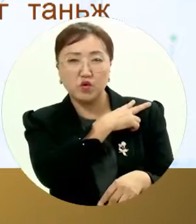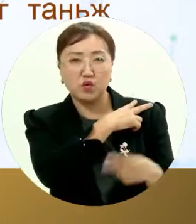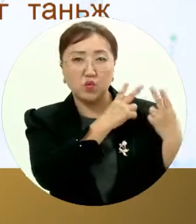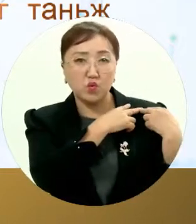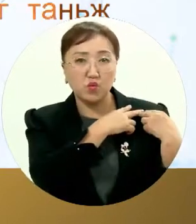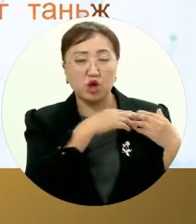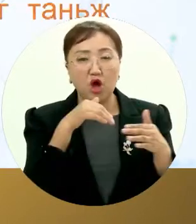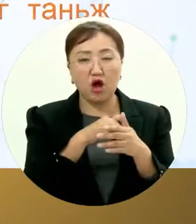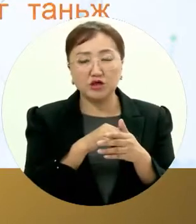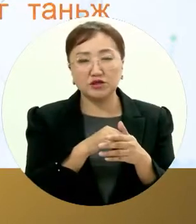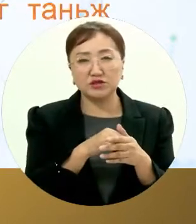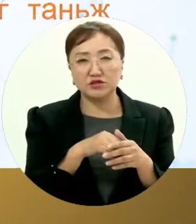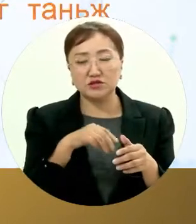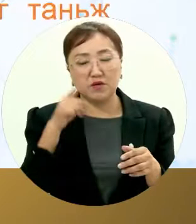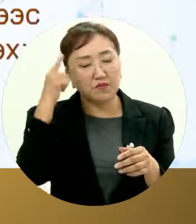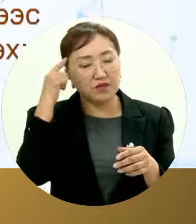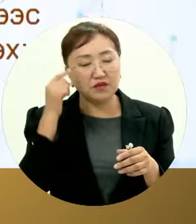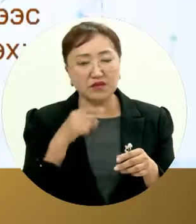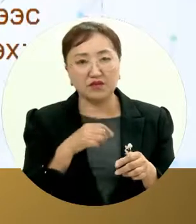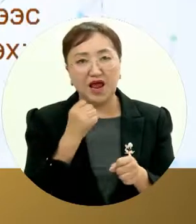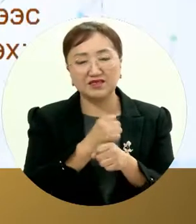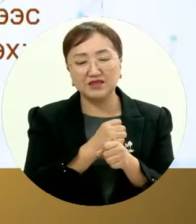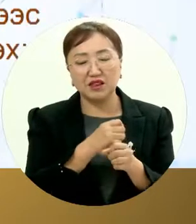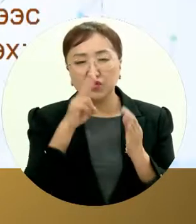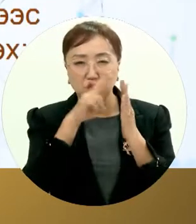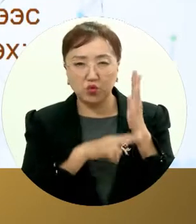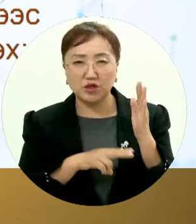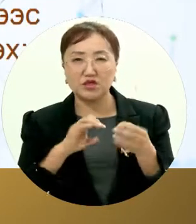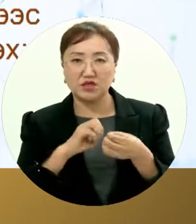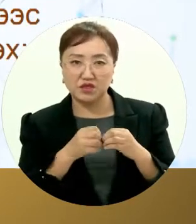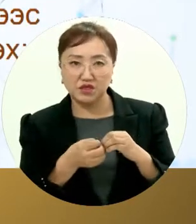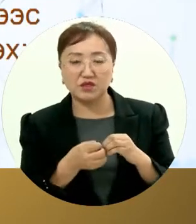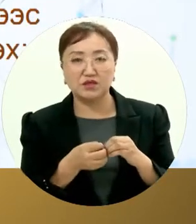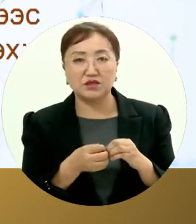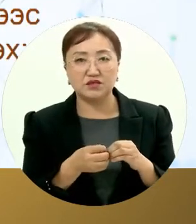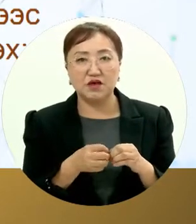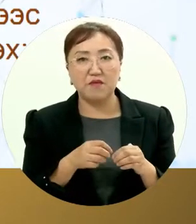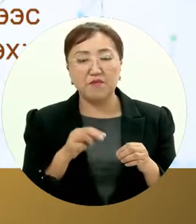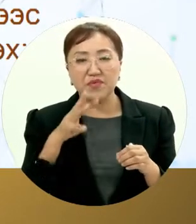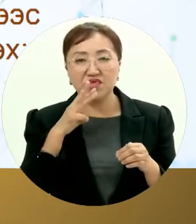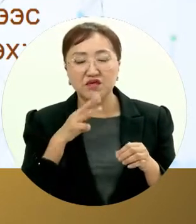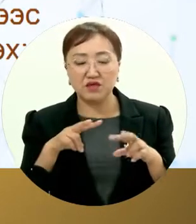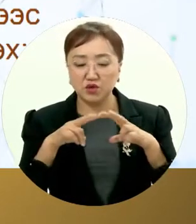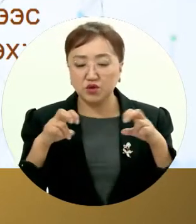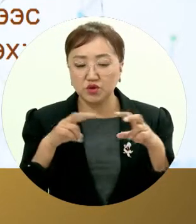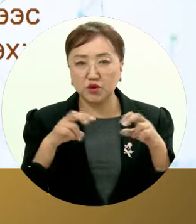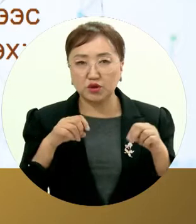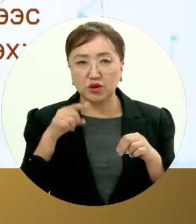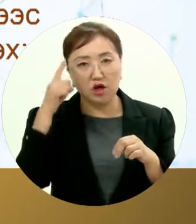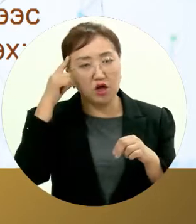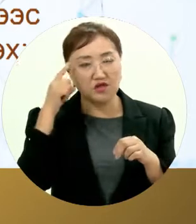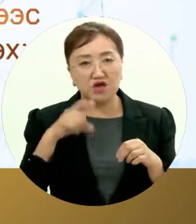мэдэх хэрэгжилтэнд үнэлэлт өгөх, ажилгүйдэл инфляцид холбогдох мэдээллийг шинжлэн